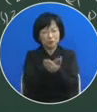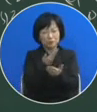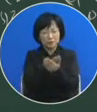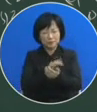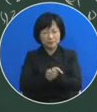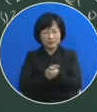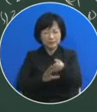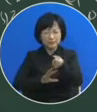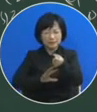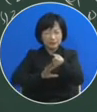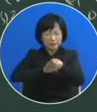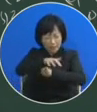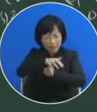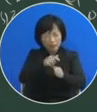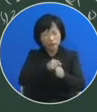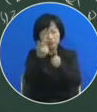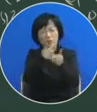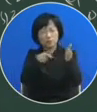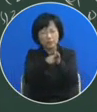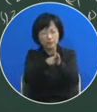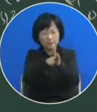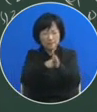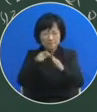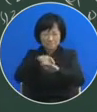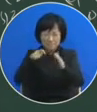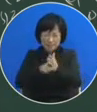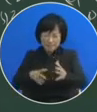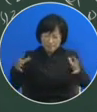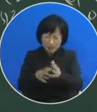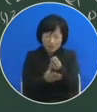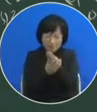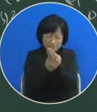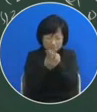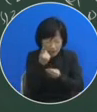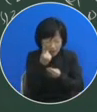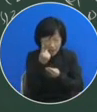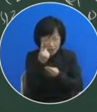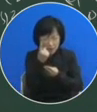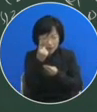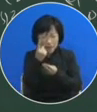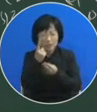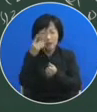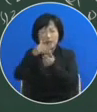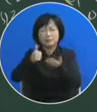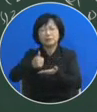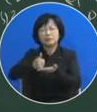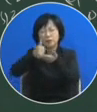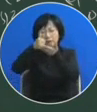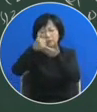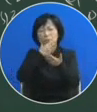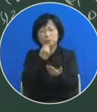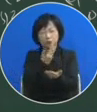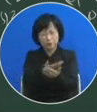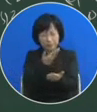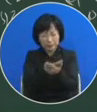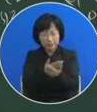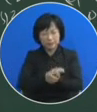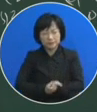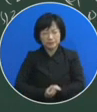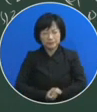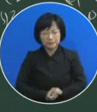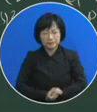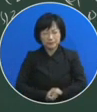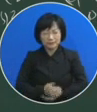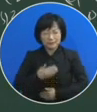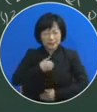evangelist. 세계 살릴 수도 전심으로 하나님 섬기는 축복을 허락해 주옵소서. And in order to save the world, may you give us the blessing of the evangelist whole heart to really serve